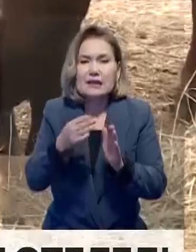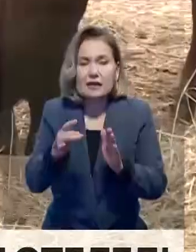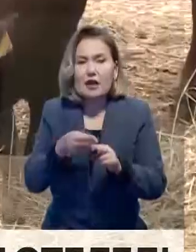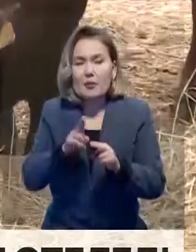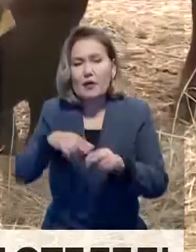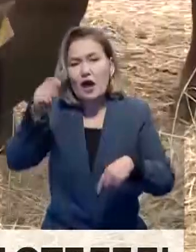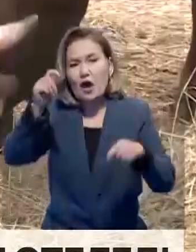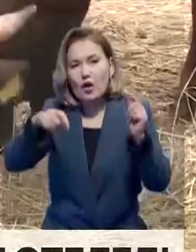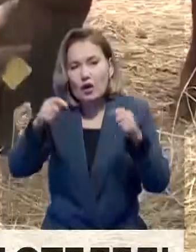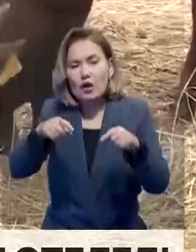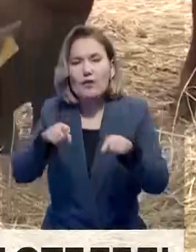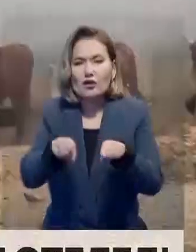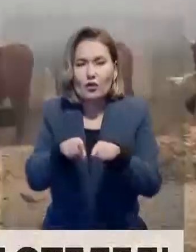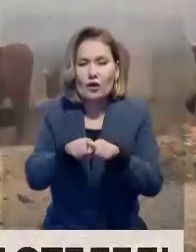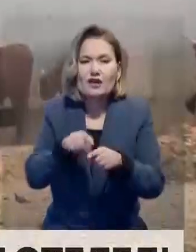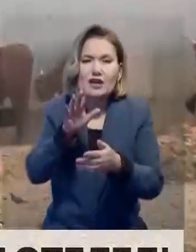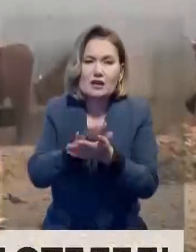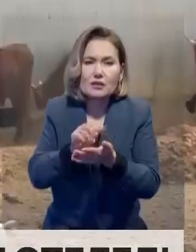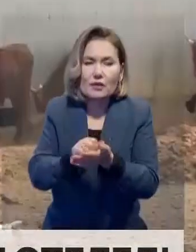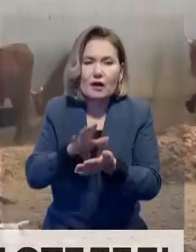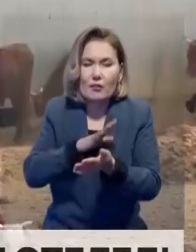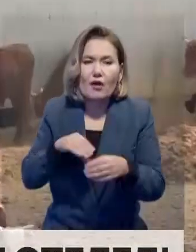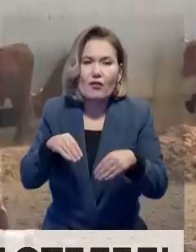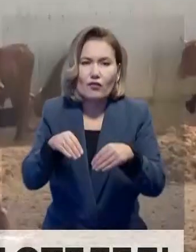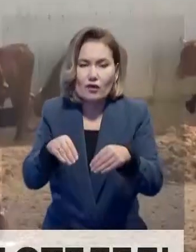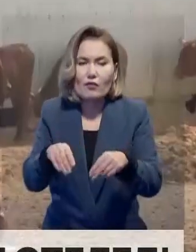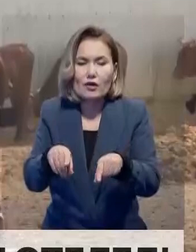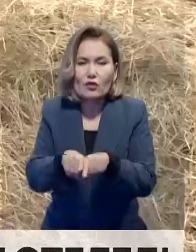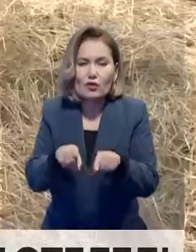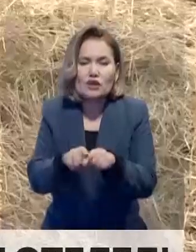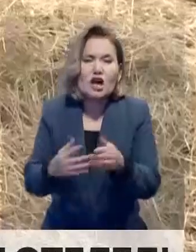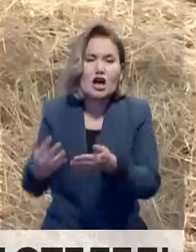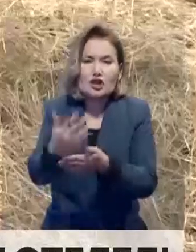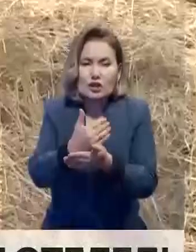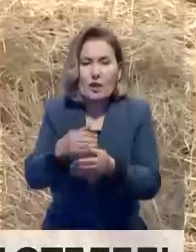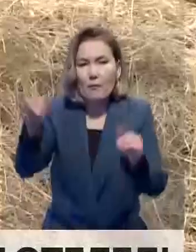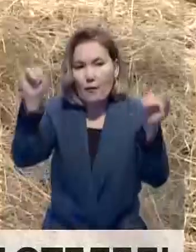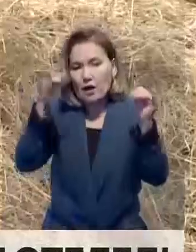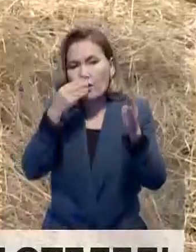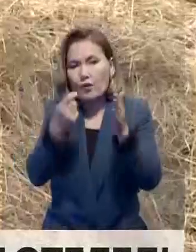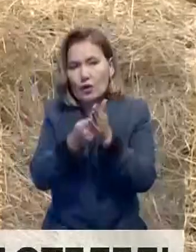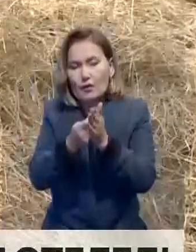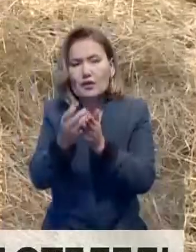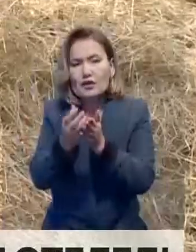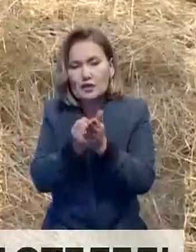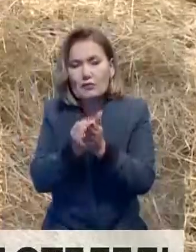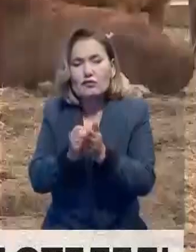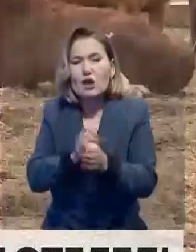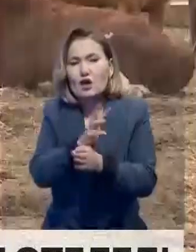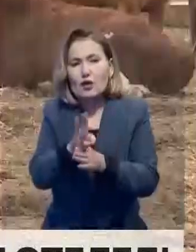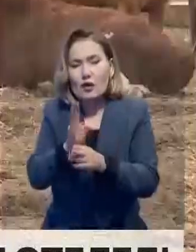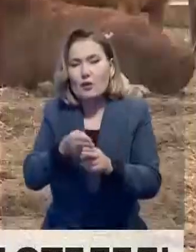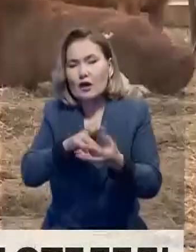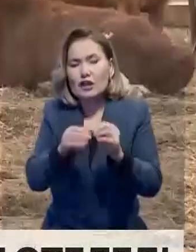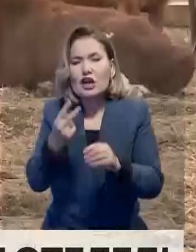қолайсыз күн райынан бүлініп жарамсыз болған өнімдер мал азығына жөнелтіледі. Бұл туралы ауыл шаруашылығы министрі айтты. Оның дерегіне сүйенсек, қазір